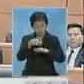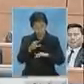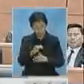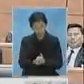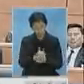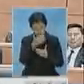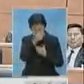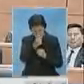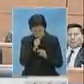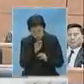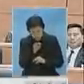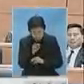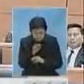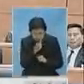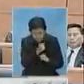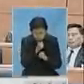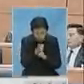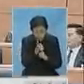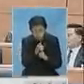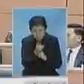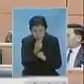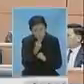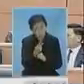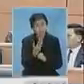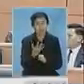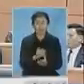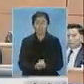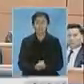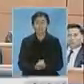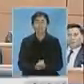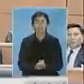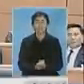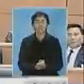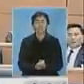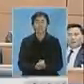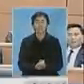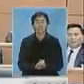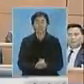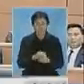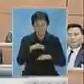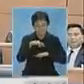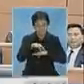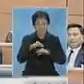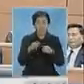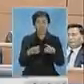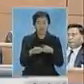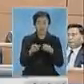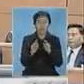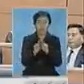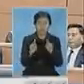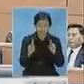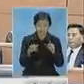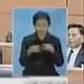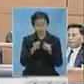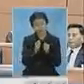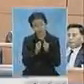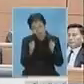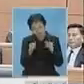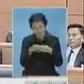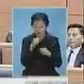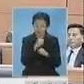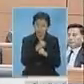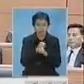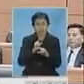ขึ้นแล้วก็ไม่เห็นความก้าวหน้าแม้แต่เพียงกระผีกมิลลิเมตร